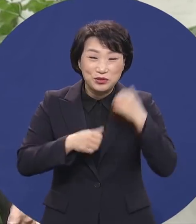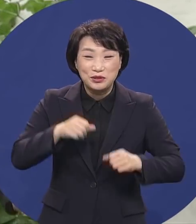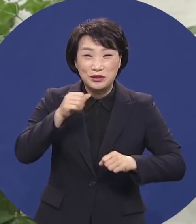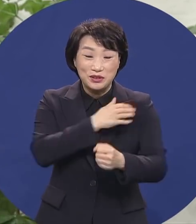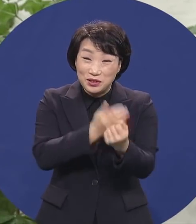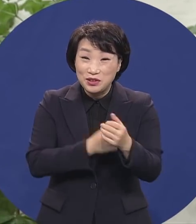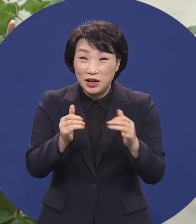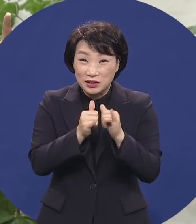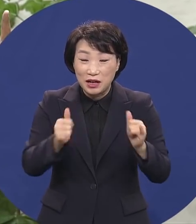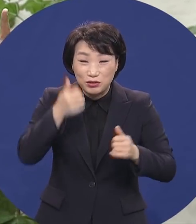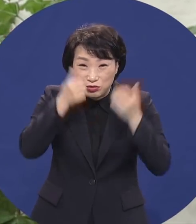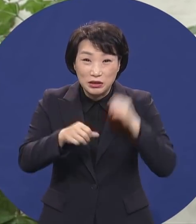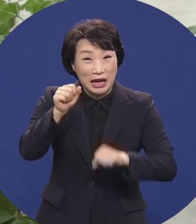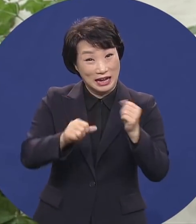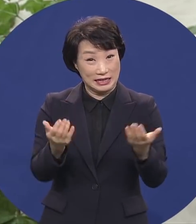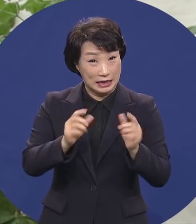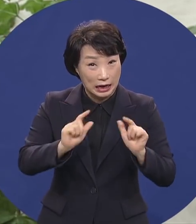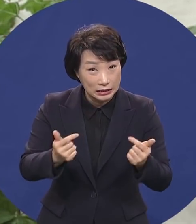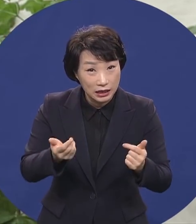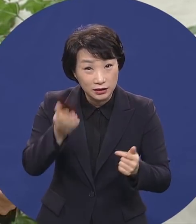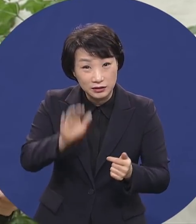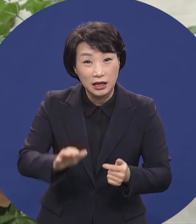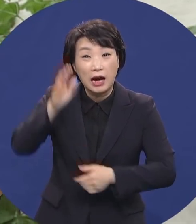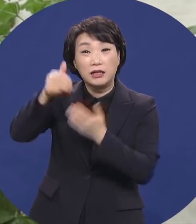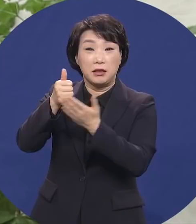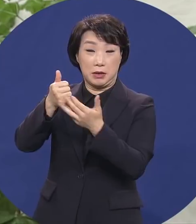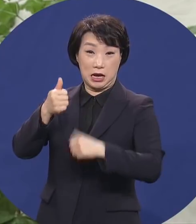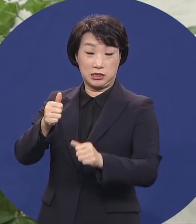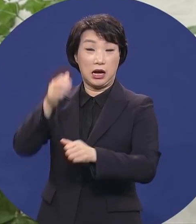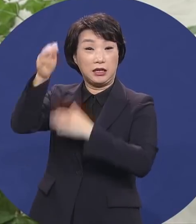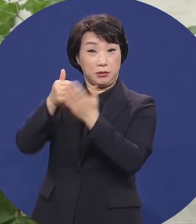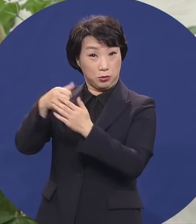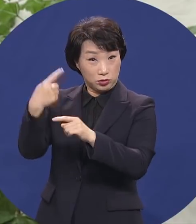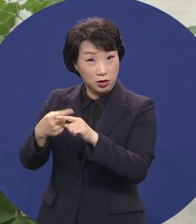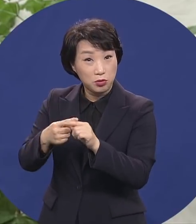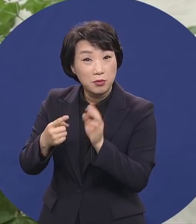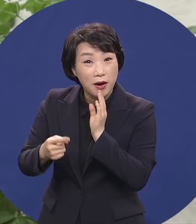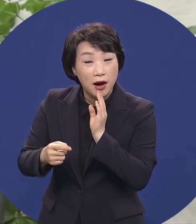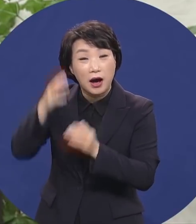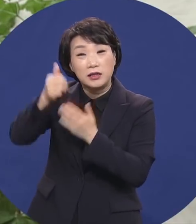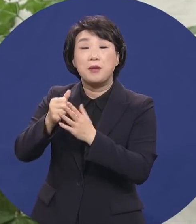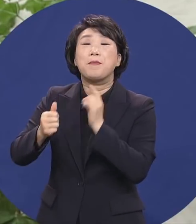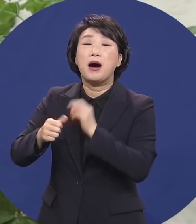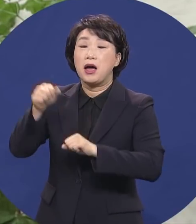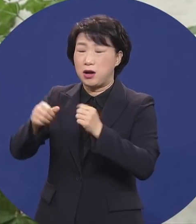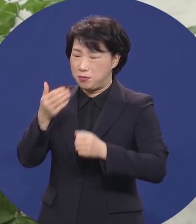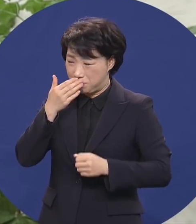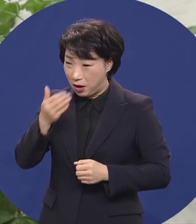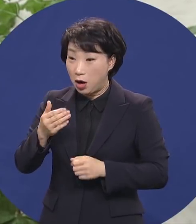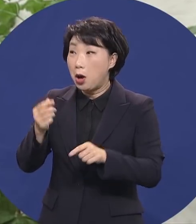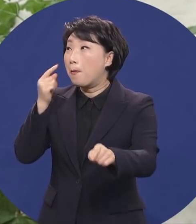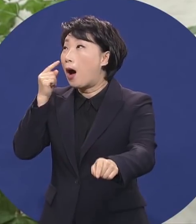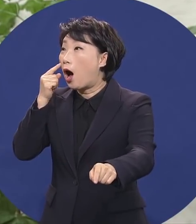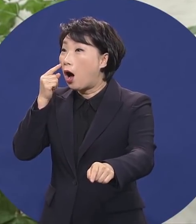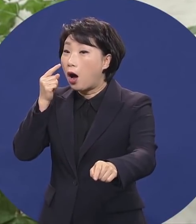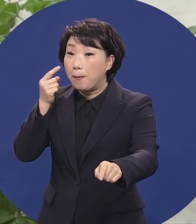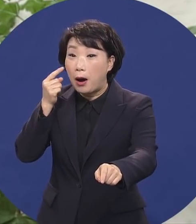아니야. 그러나 하나님의 아들은 하나님이니 하나님만이 할 수 있는 일이니 한번 해봐라.